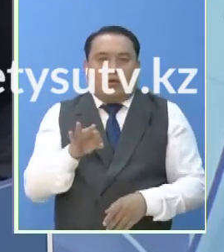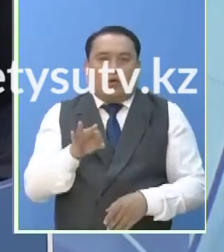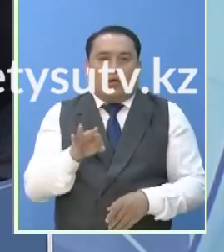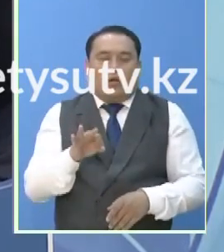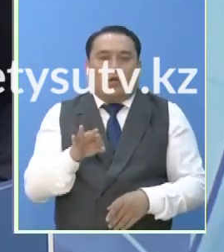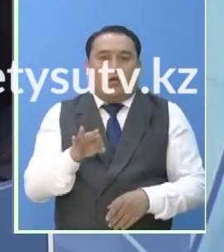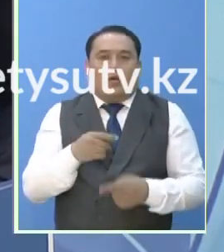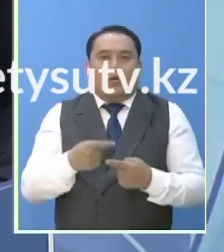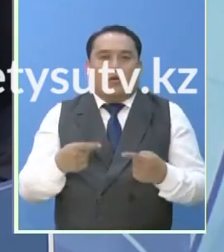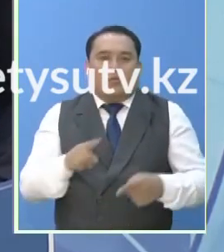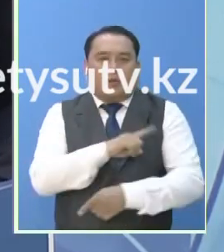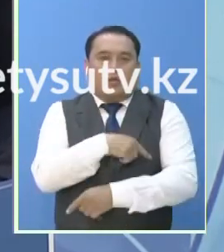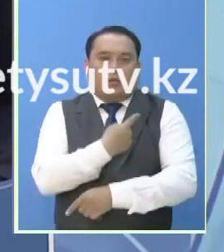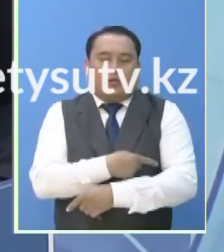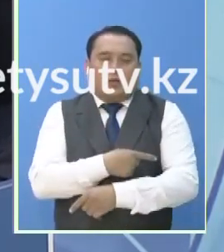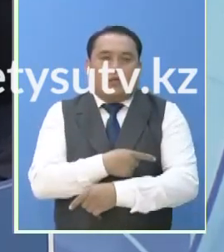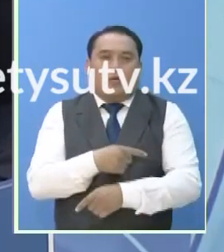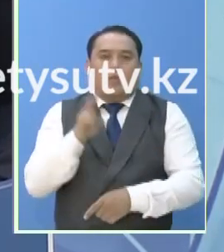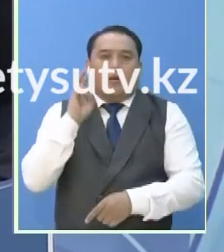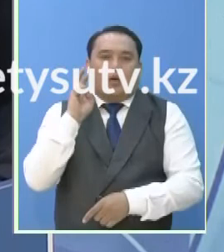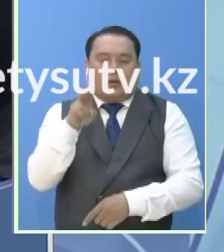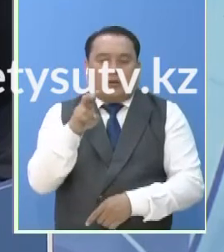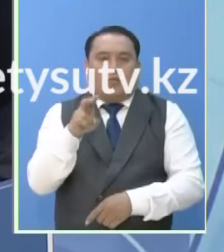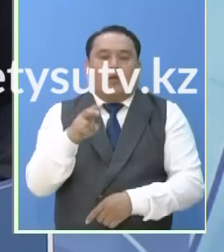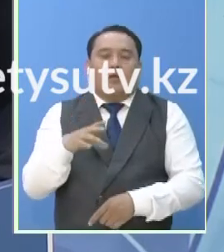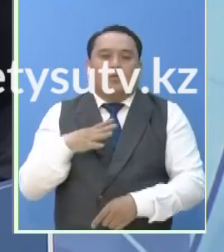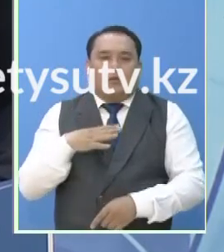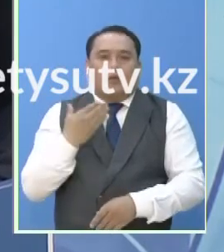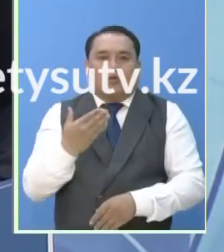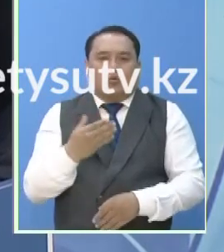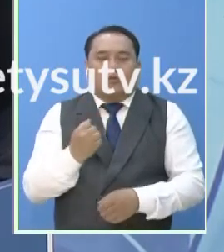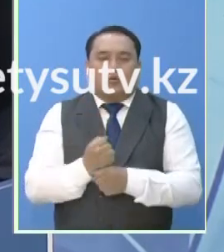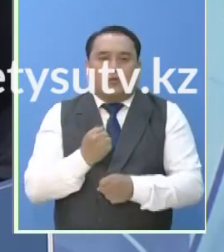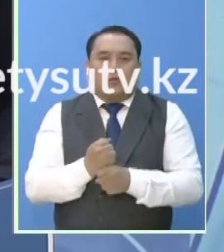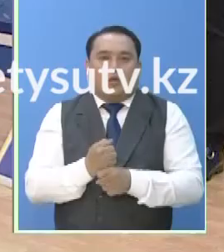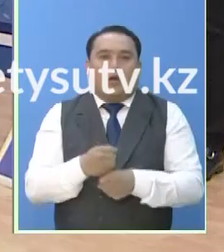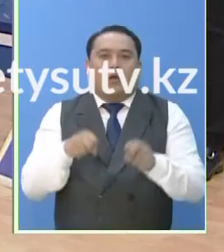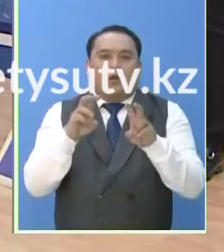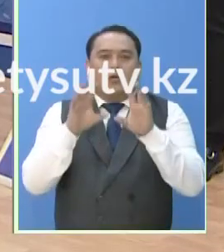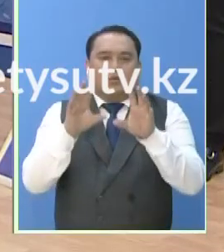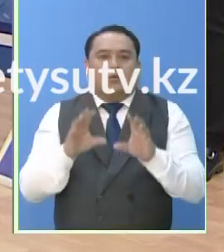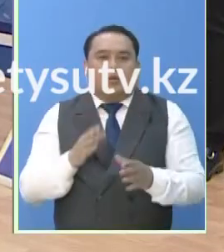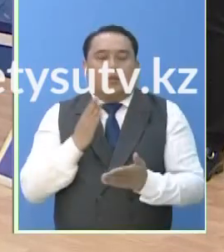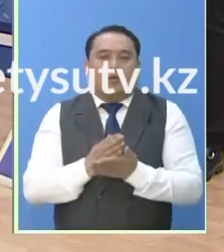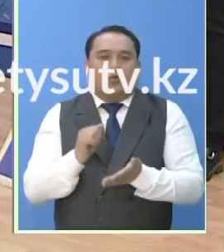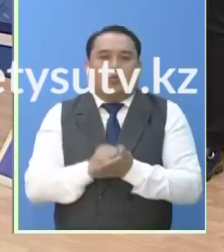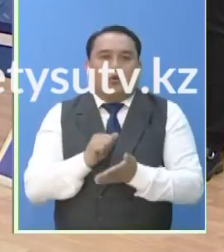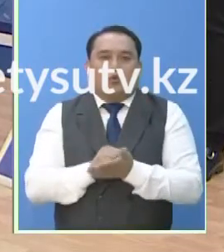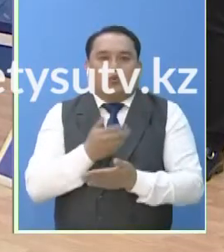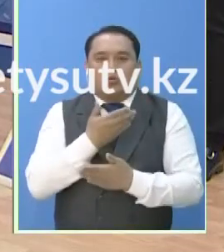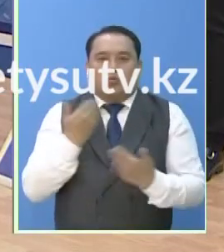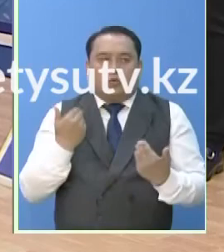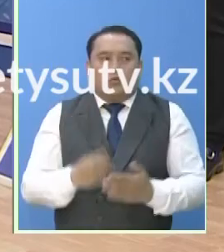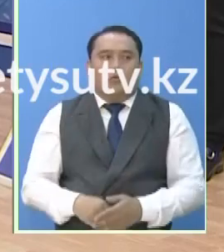ар түрлүү медициналык поликлиникага, емханага барса бул да жаса берет. Арнайы бир заңнама бар ма кушат ондой расимдеме? Жок, болгондо ошол